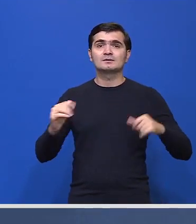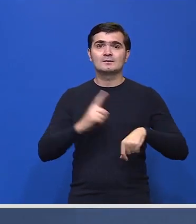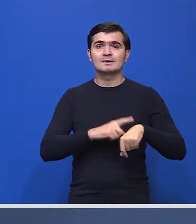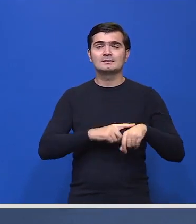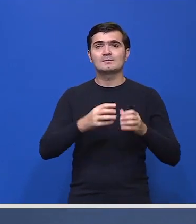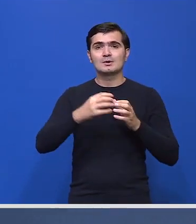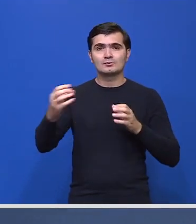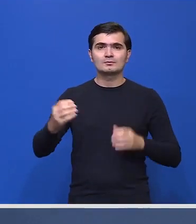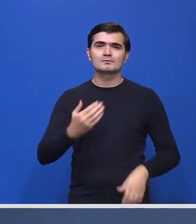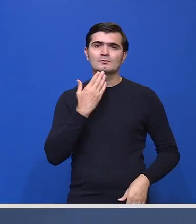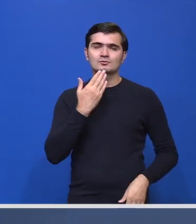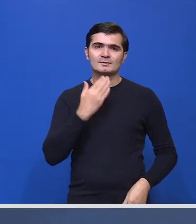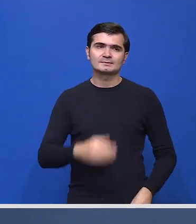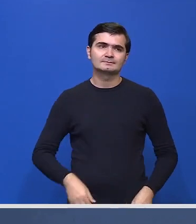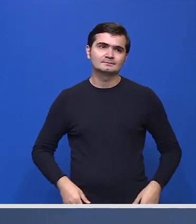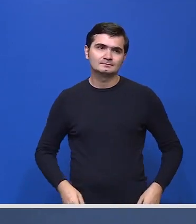lung. Vă mulțumesc!